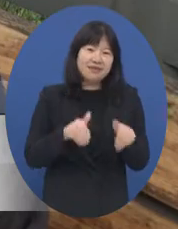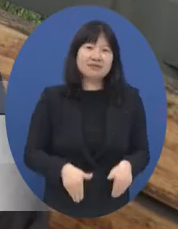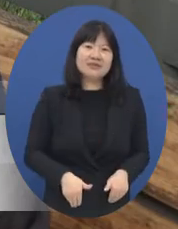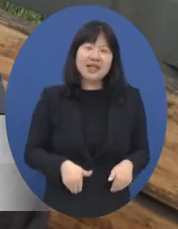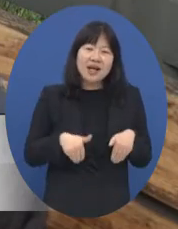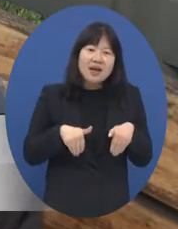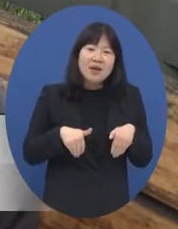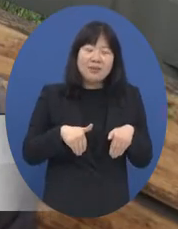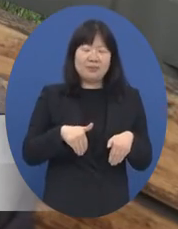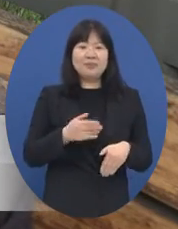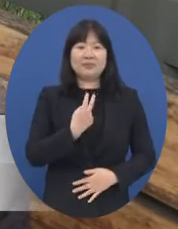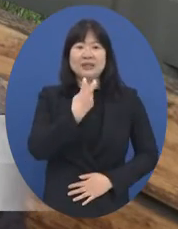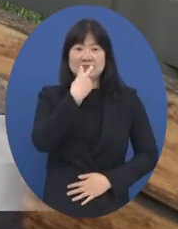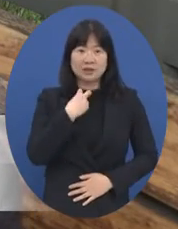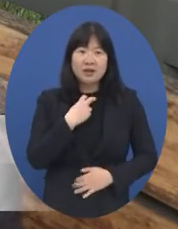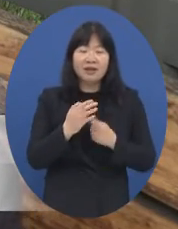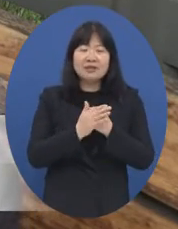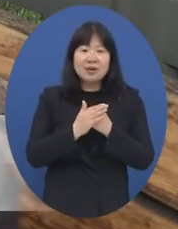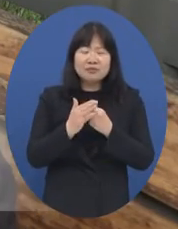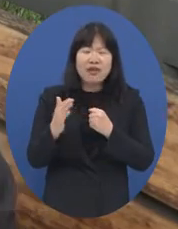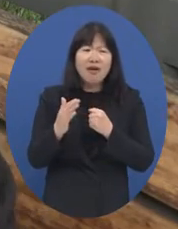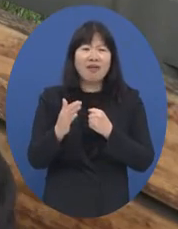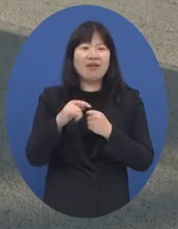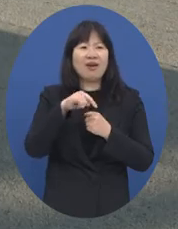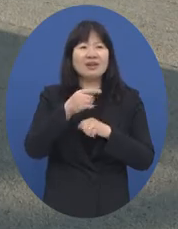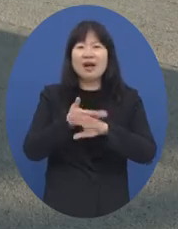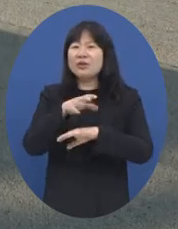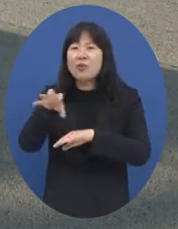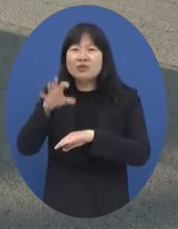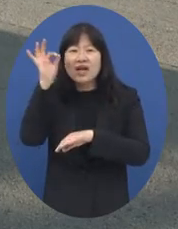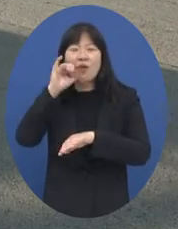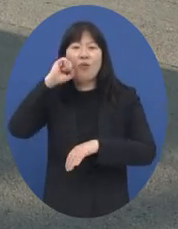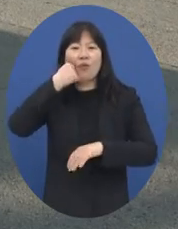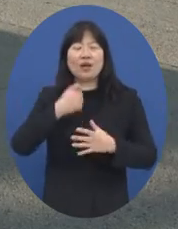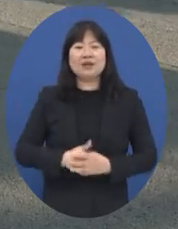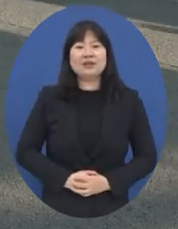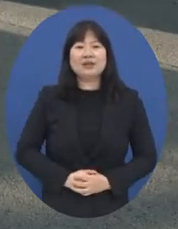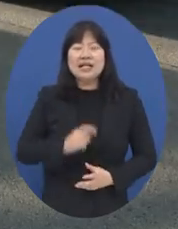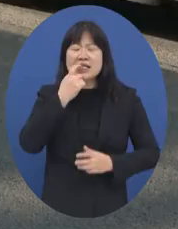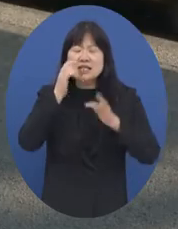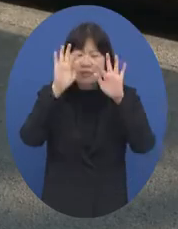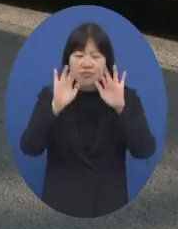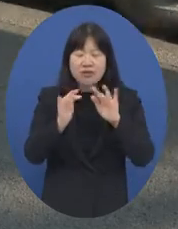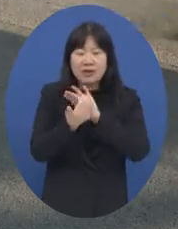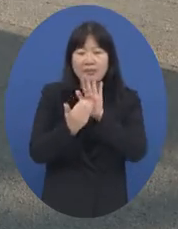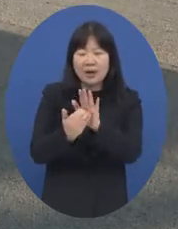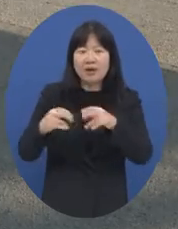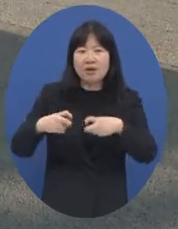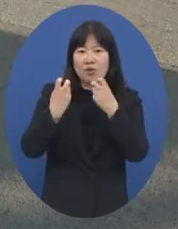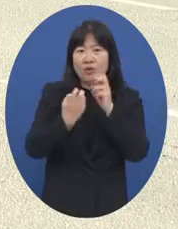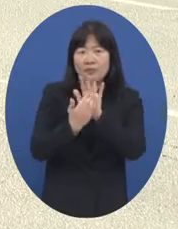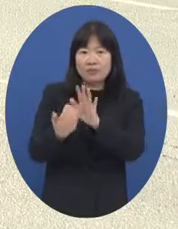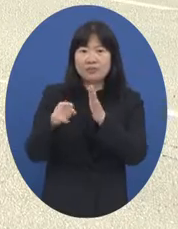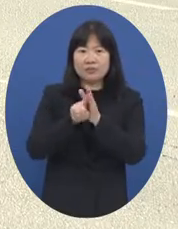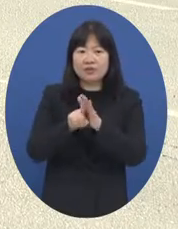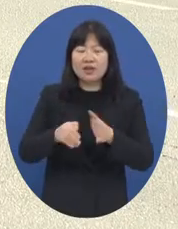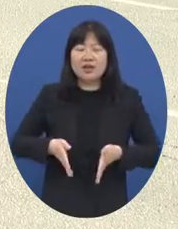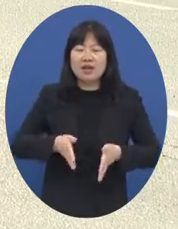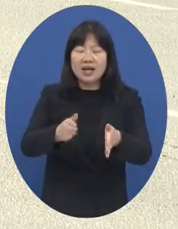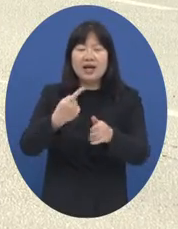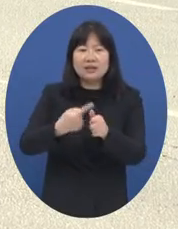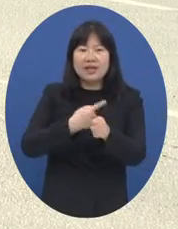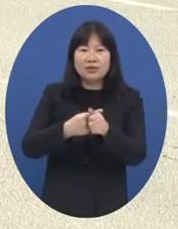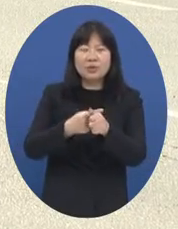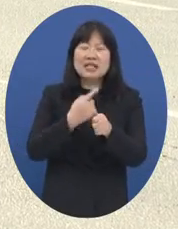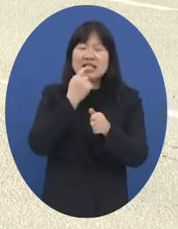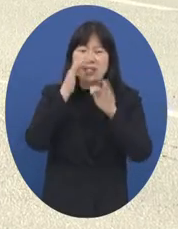잔 하게 여러개 나오는데 별도 잘 없다 라고 해요 개설의 대비해 교통사고를 막기 위해 도로엔 자동 제설장비